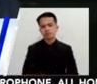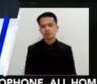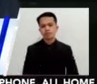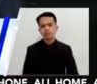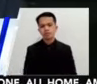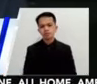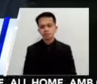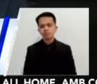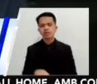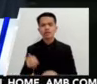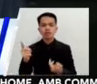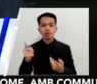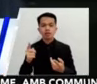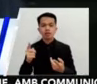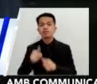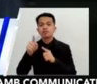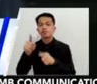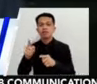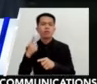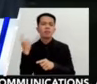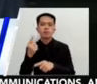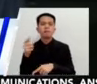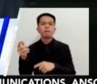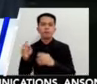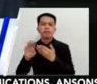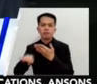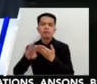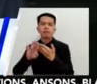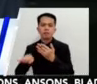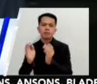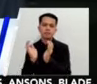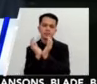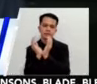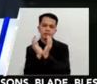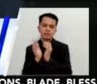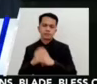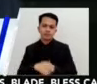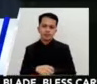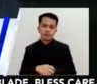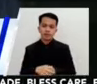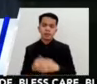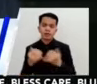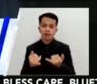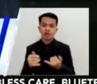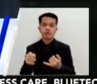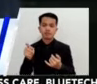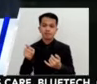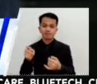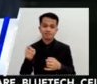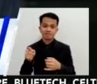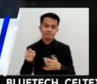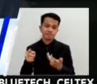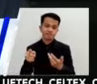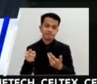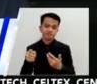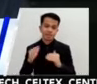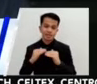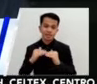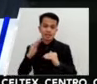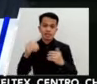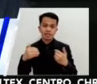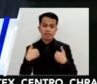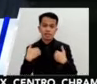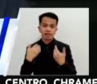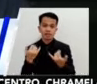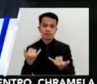din siya sa DSWD and then itong nasa wastong edad na siya ah Patuli pa rin yung kanyang Ano